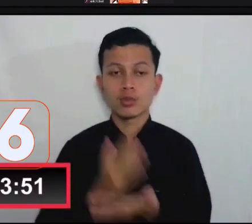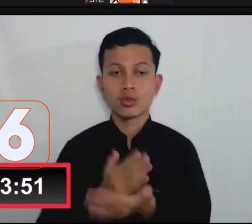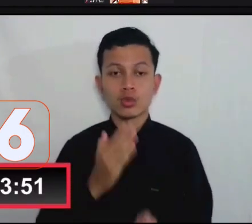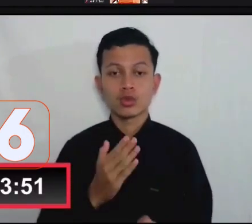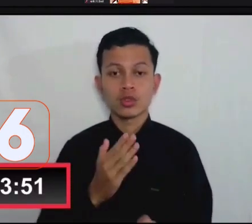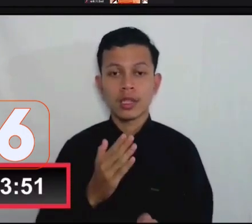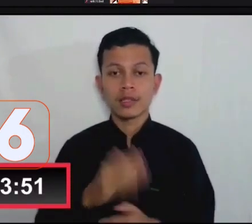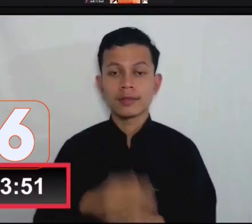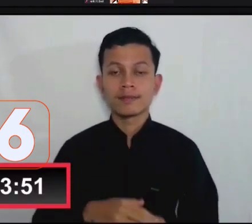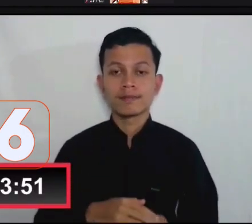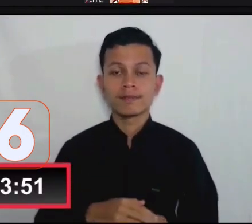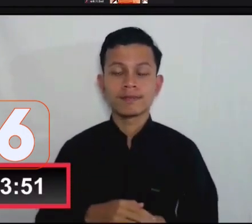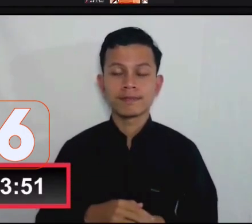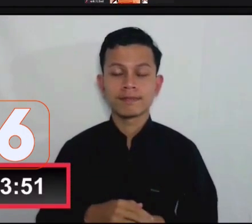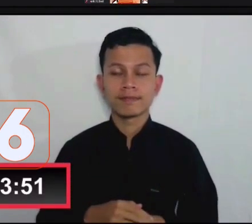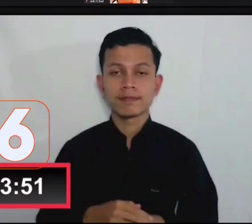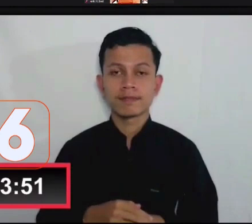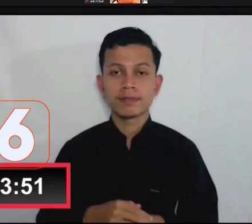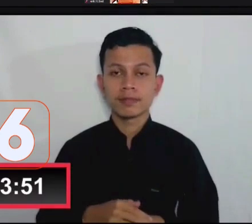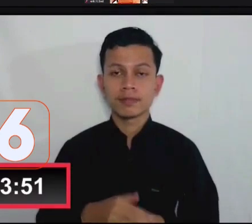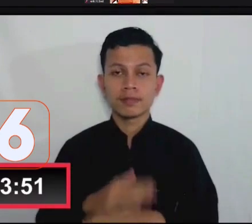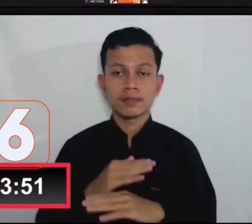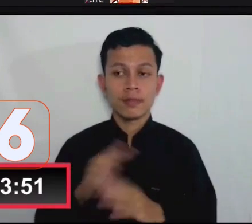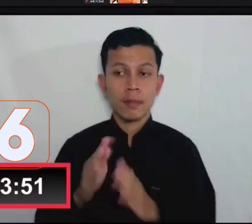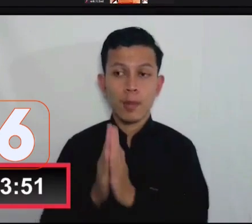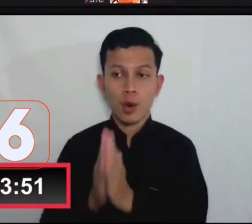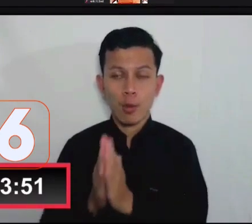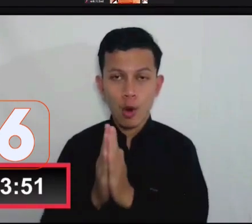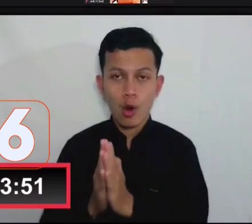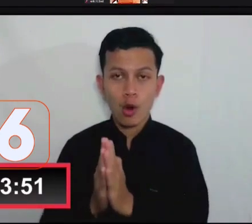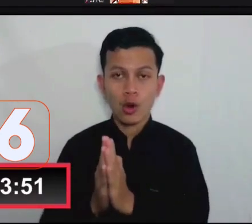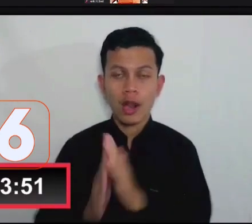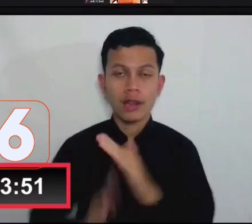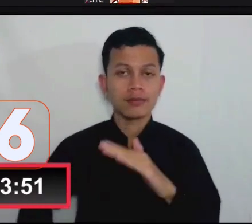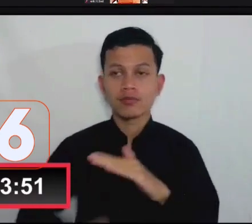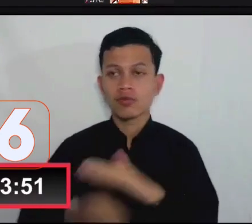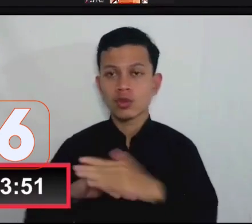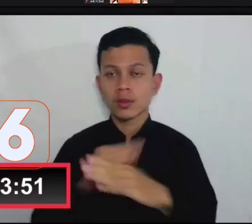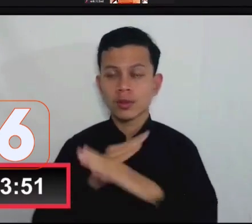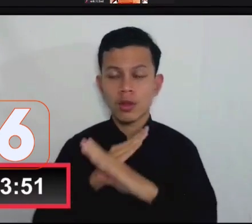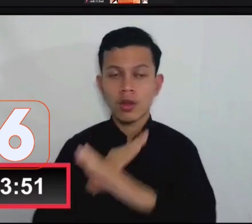mengadili menolak permohonan pemohon untuk seluruhnya